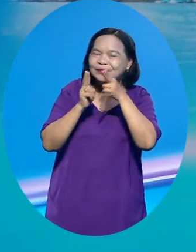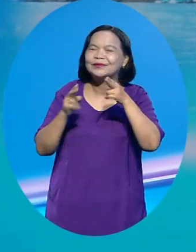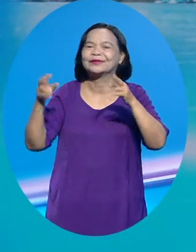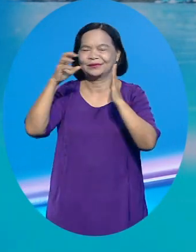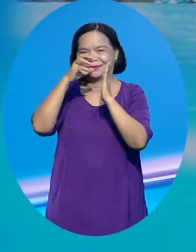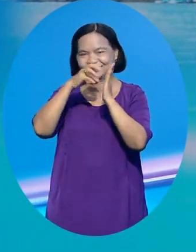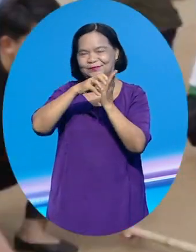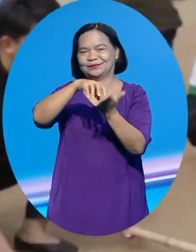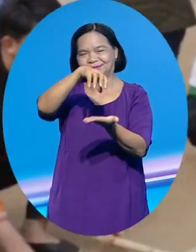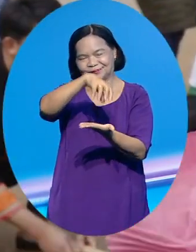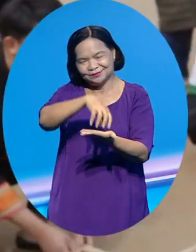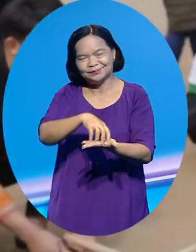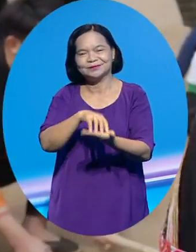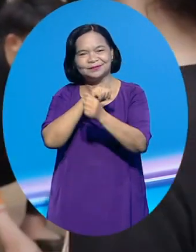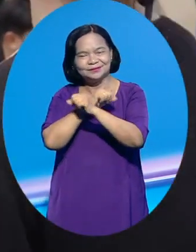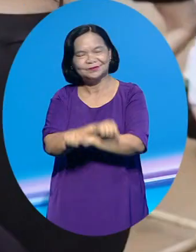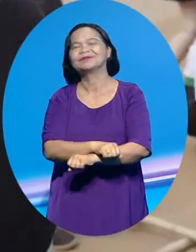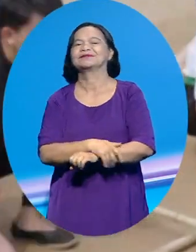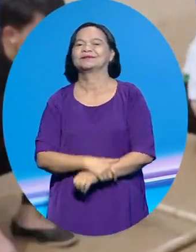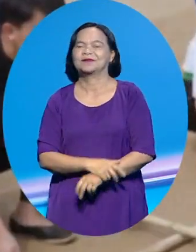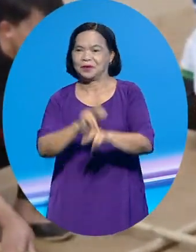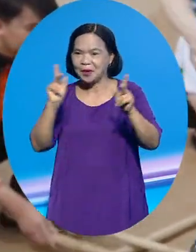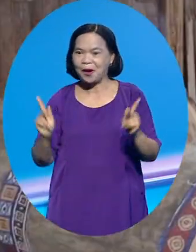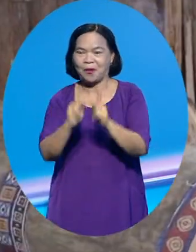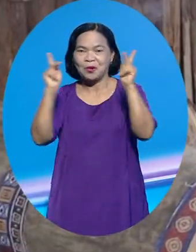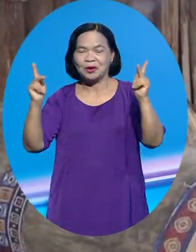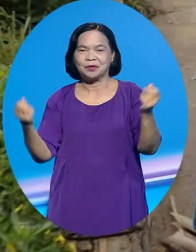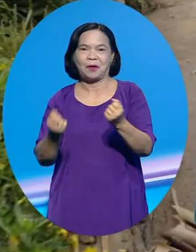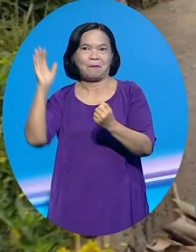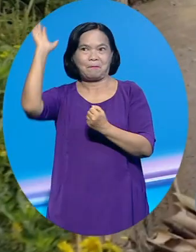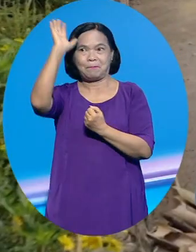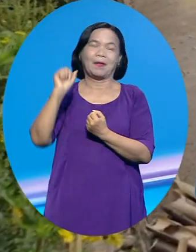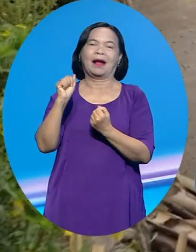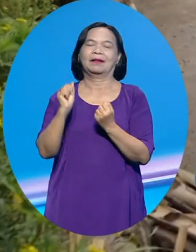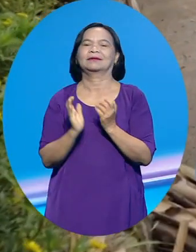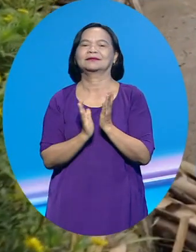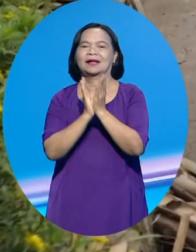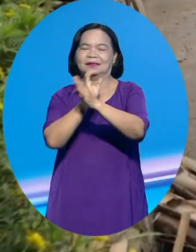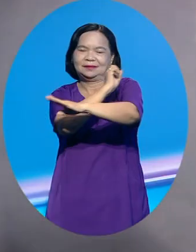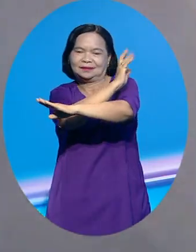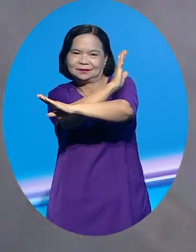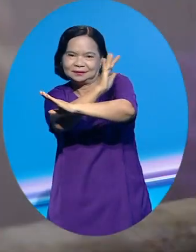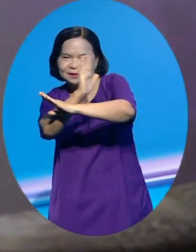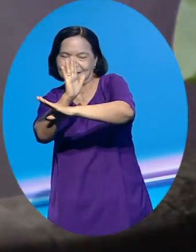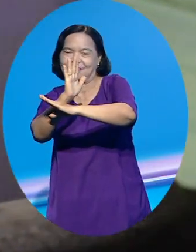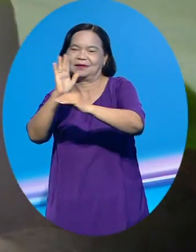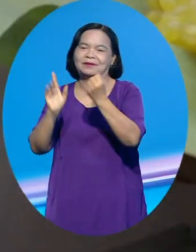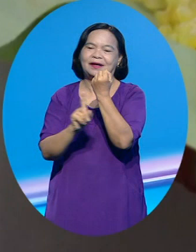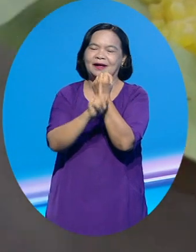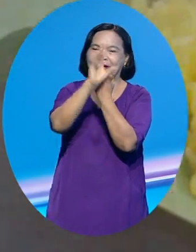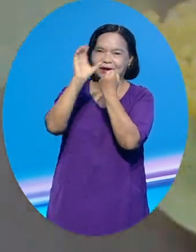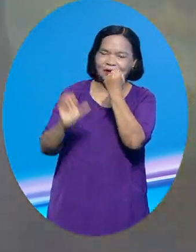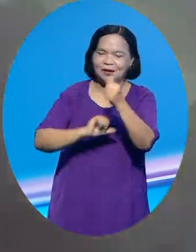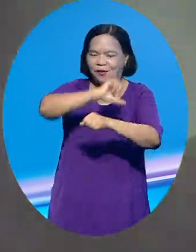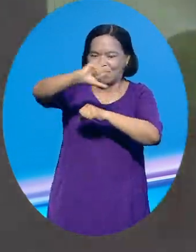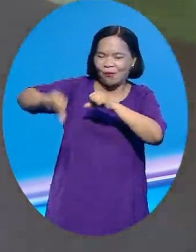phương. Ghi nhận không khí sôi động nhất miền Bắc dịp lễ năm nay là Sapa, Lào Cai với nhiều hoạt động lễ hội